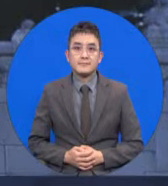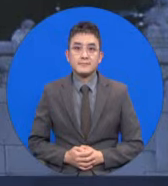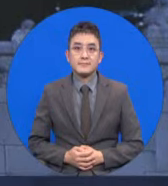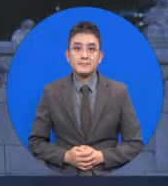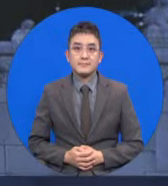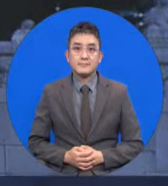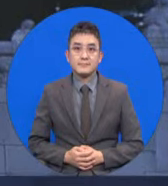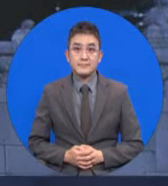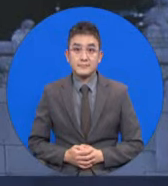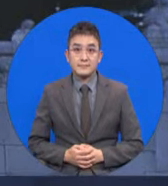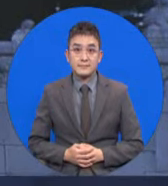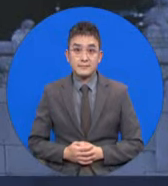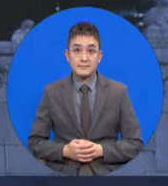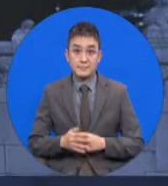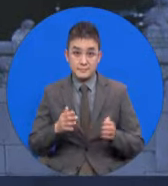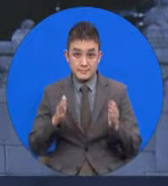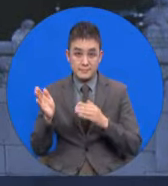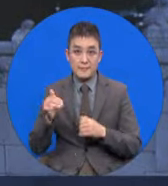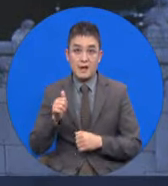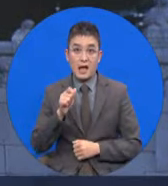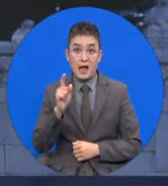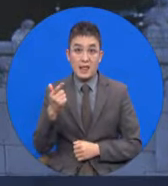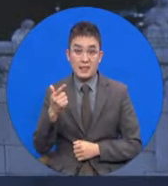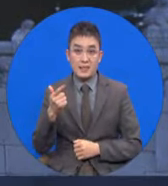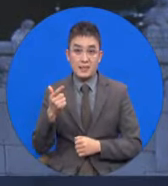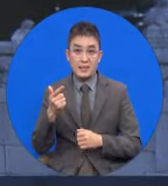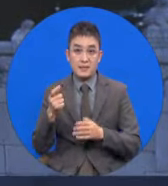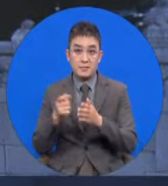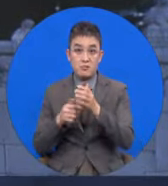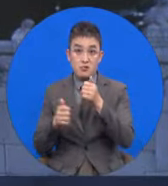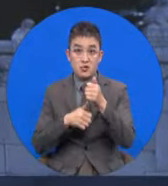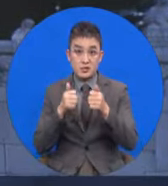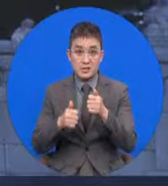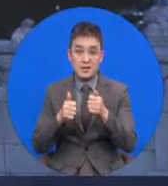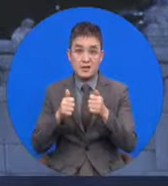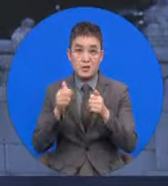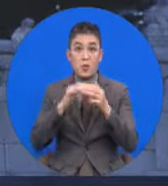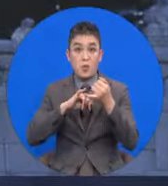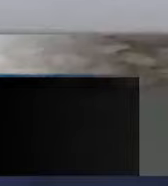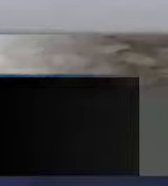네, 이번에는 한동훈 비대위원장이 밝힌 국민의힘의 주요 정책 공약 들어보겠습니다.